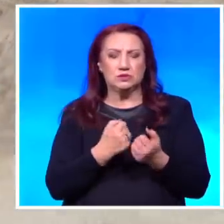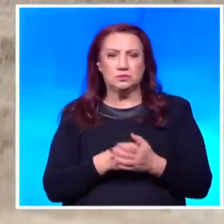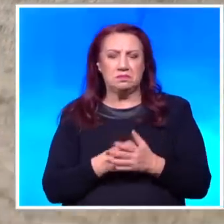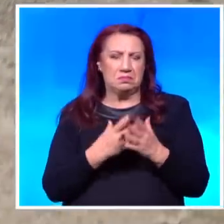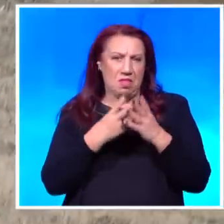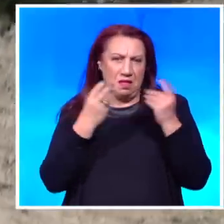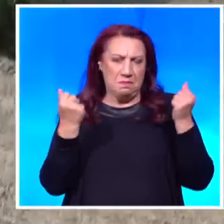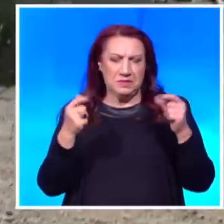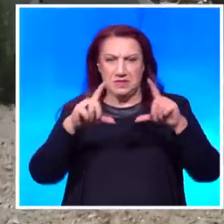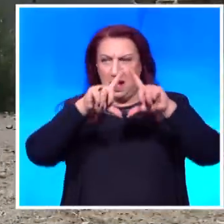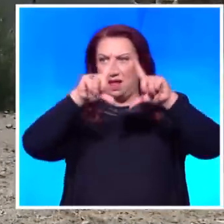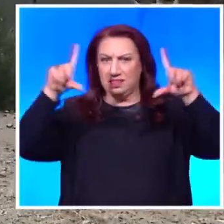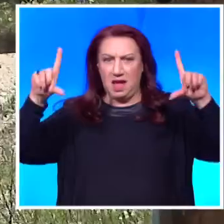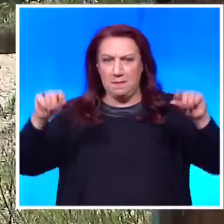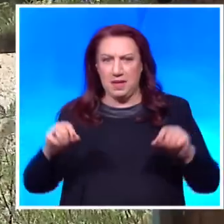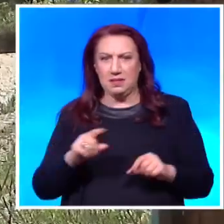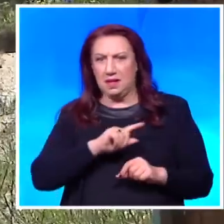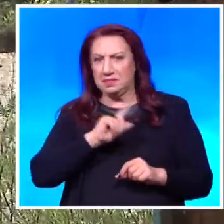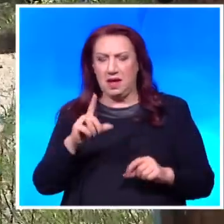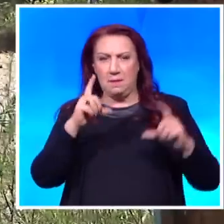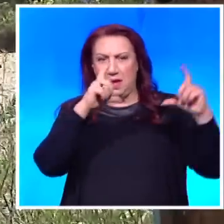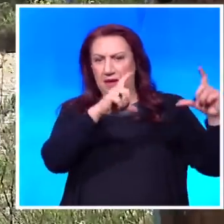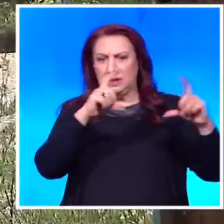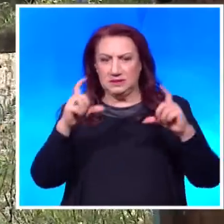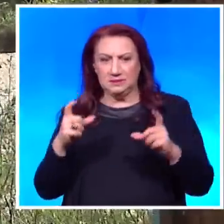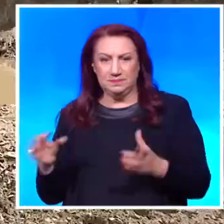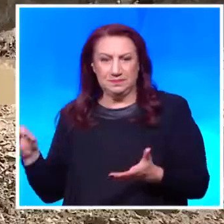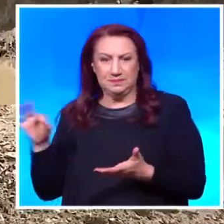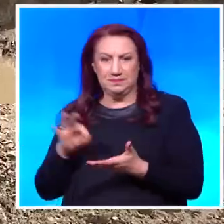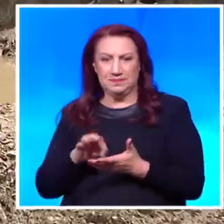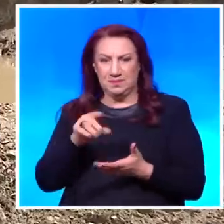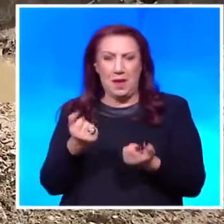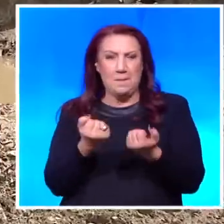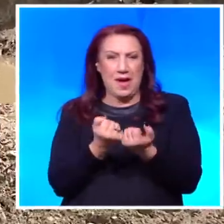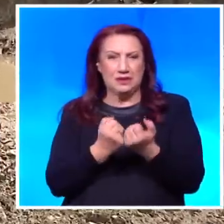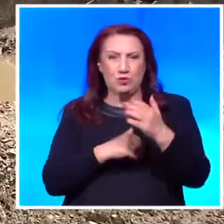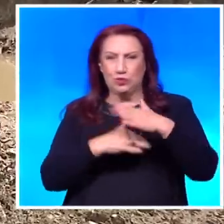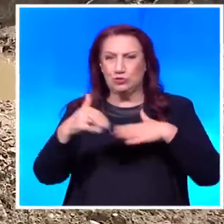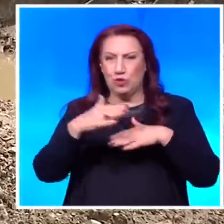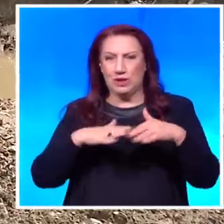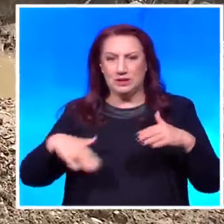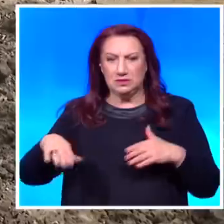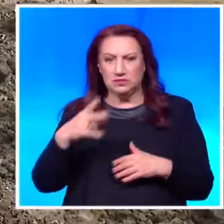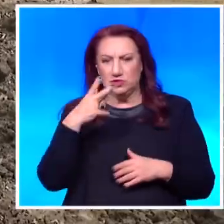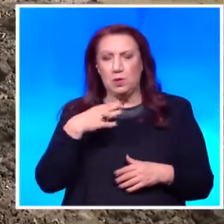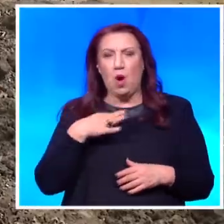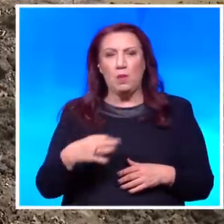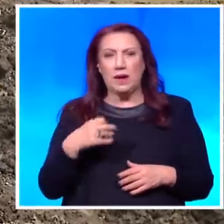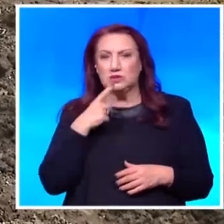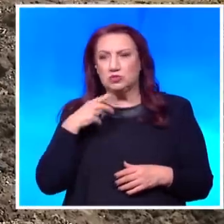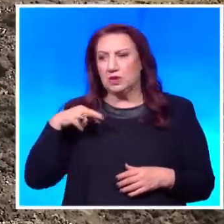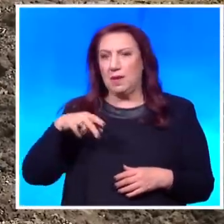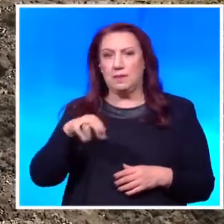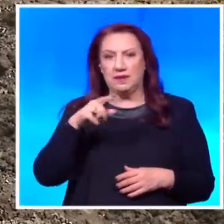табели и обезопасителни знаци. Още с пристигането си на тази строителна площадка виждаме опасност за минаващите. Изкопът